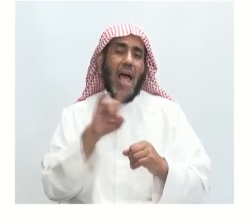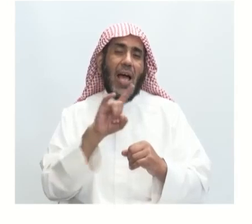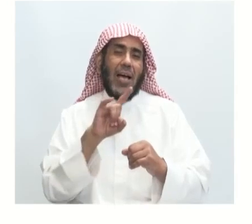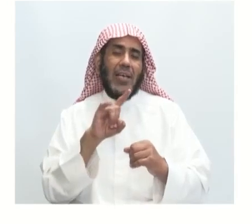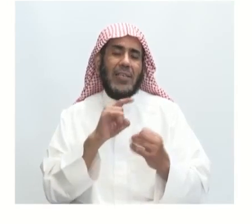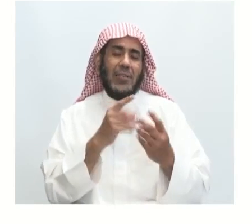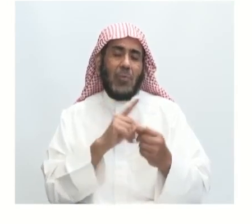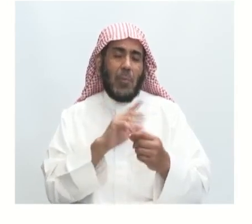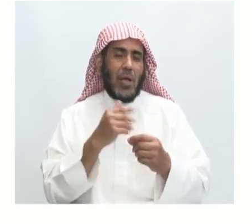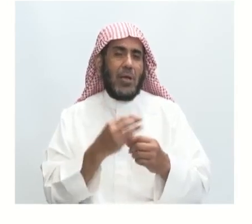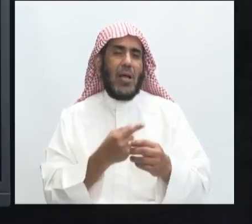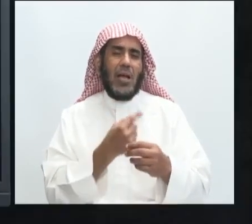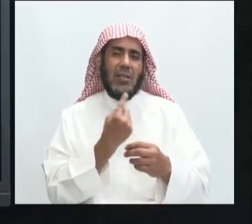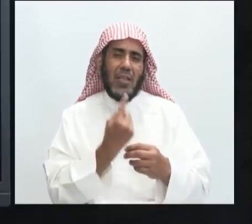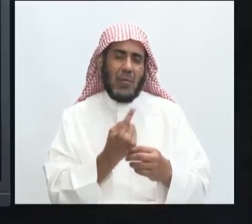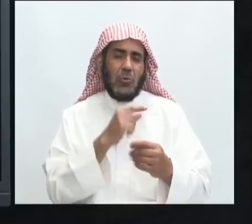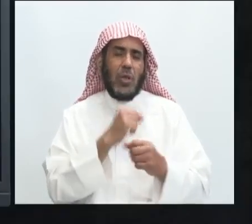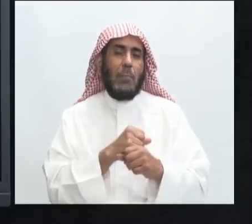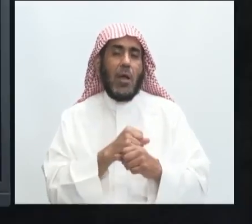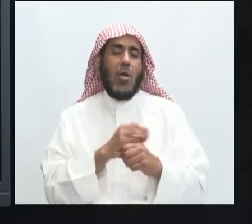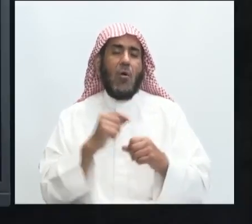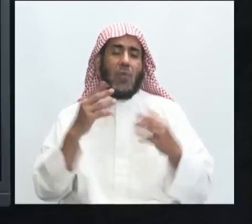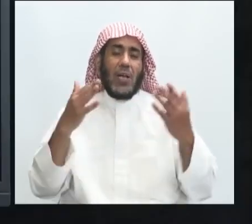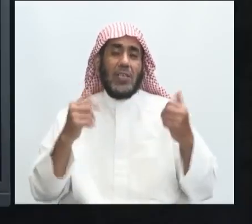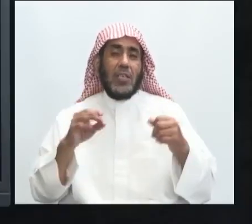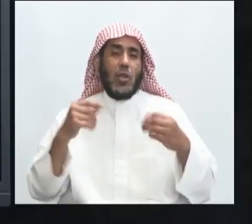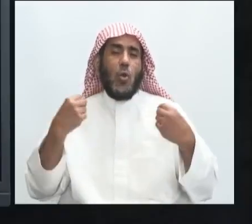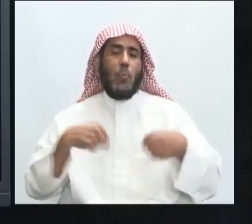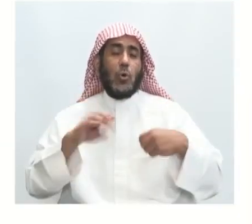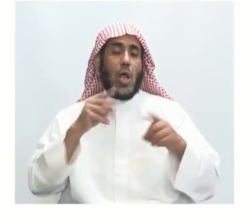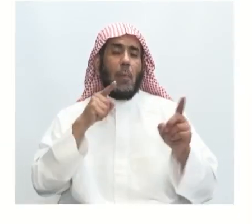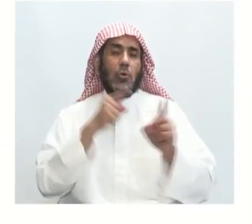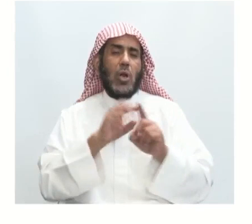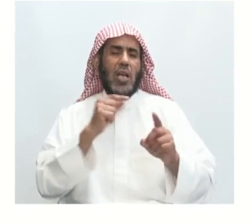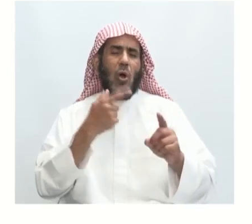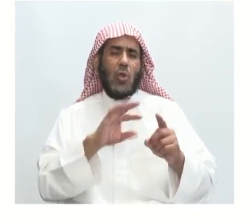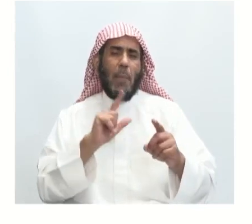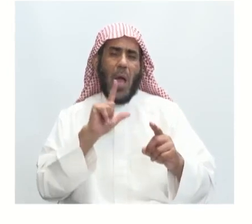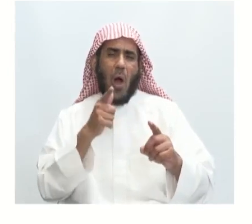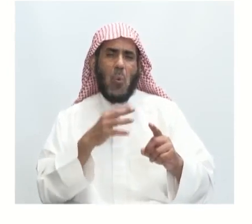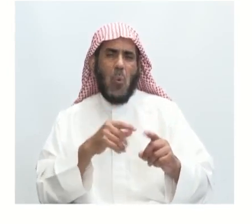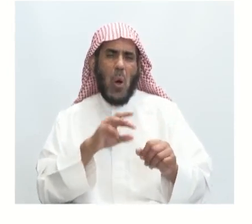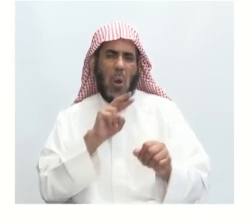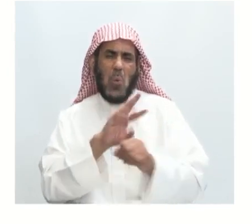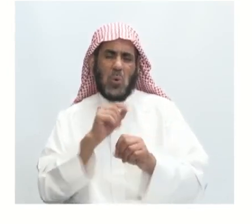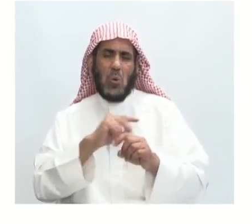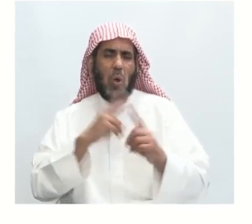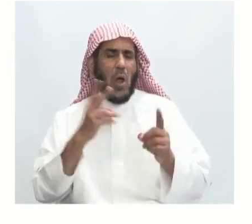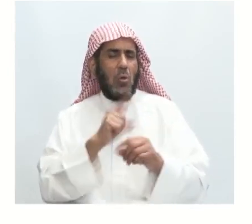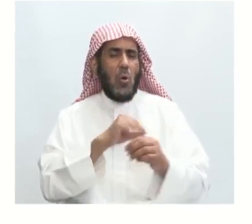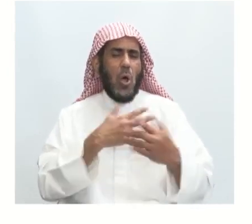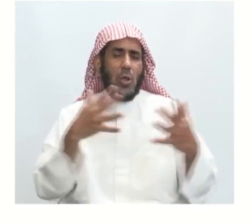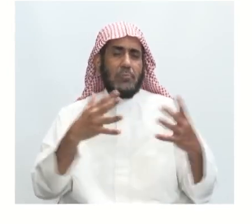كعب لما اعتذر النبي صلى الله عليه وسلم وفي قصيده البرده المشهوره لا تاخذني باقوال الوشات ولم اذنب ولو كثرت